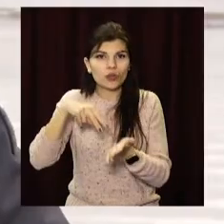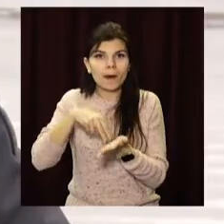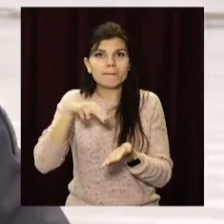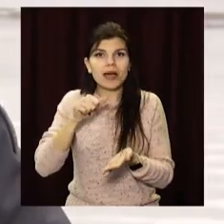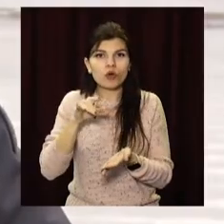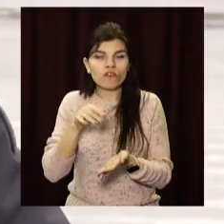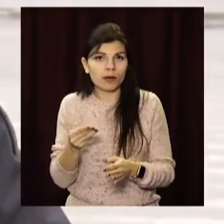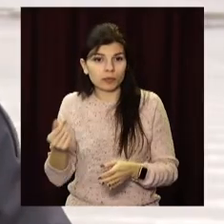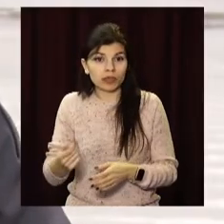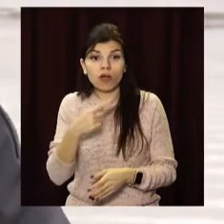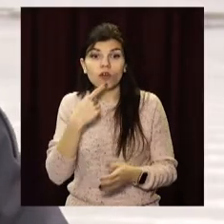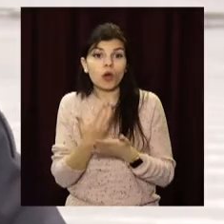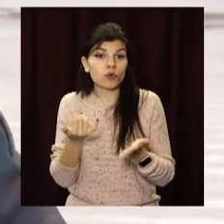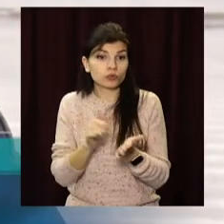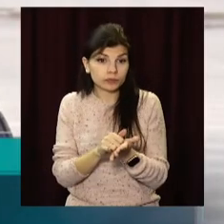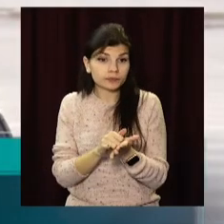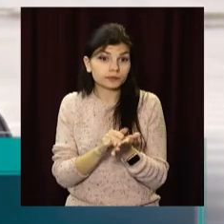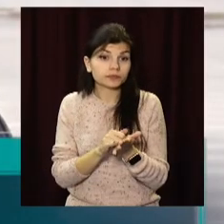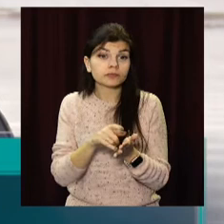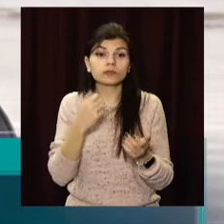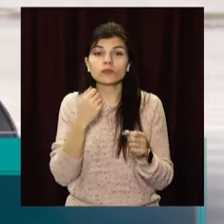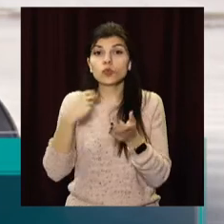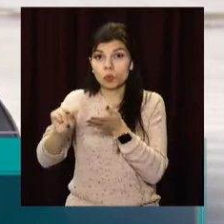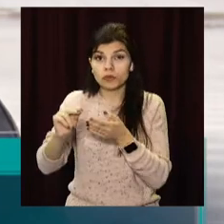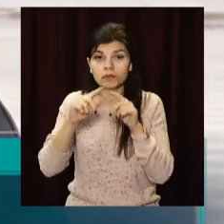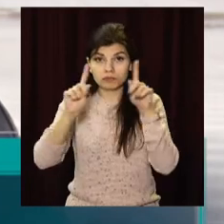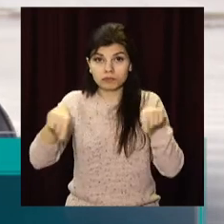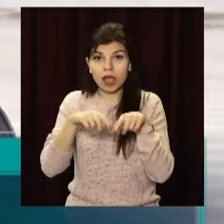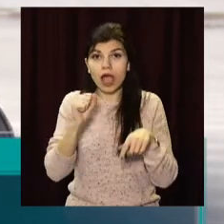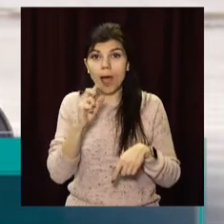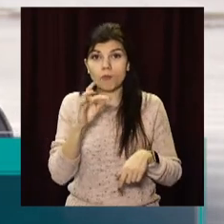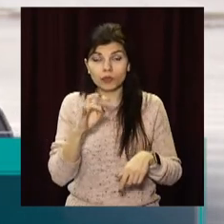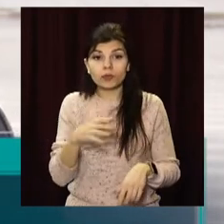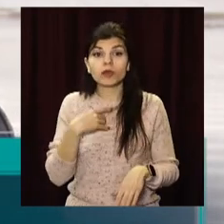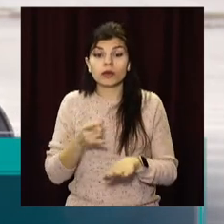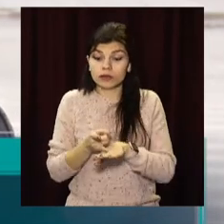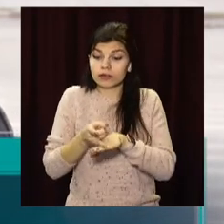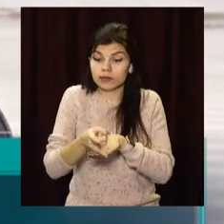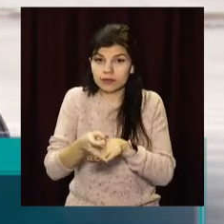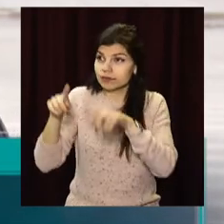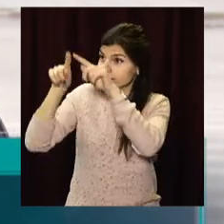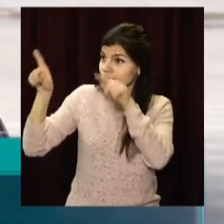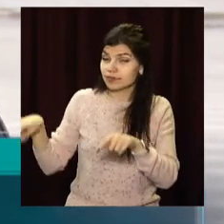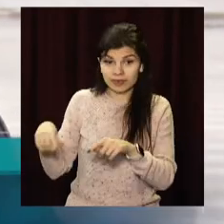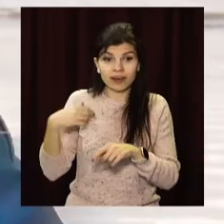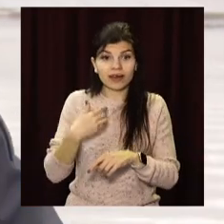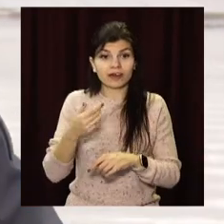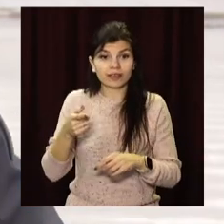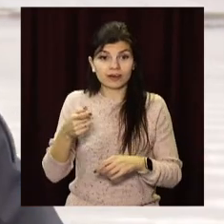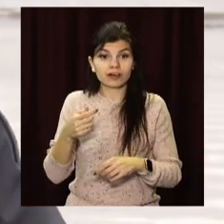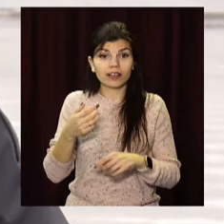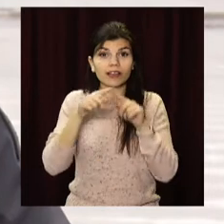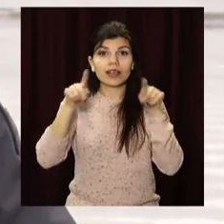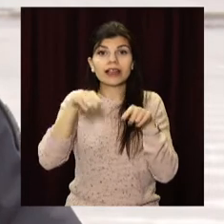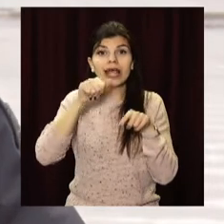имея такое приложение ЕНИП, мы приобрели абонемент. Мы подъезжаем к въездной стойке, берем на въездной стойке